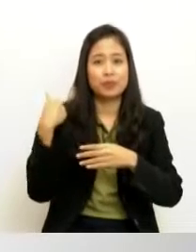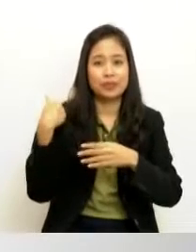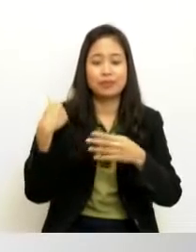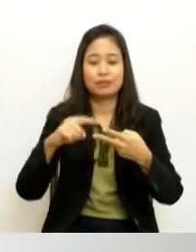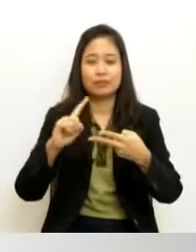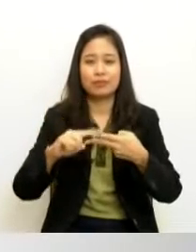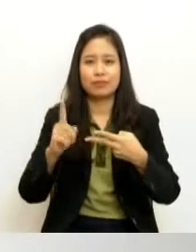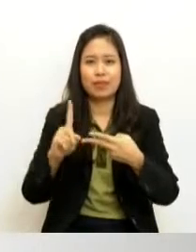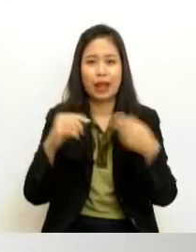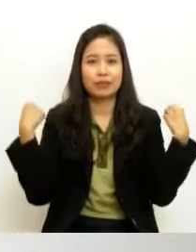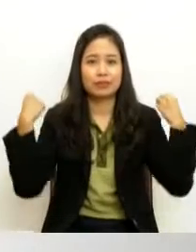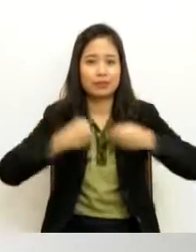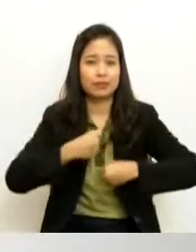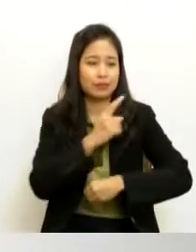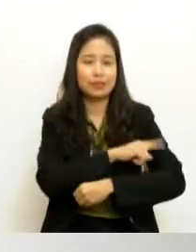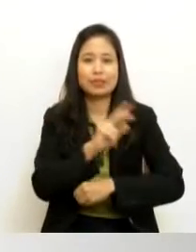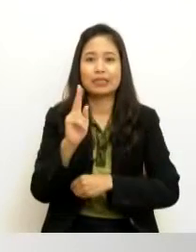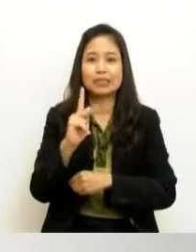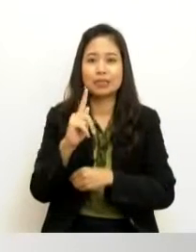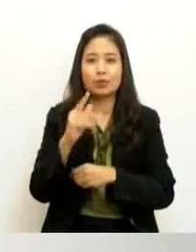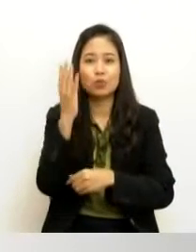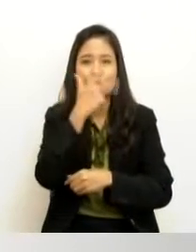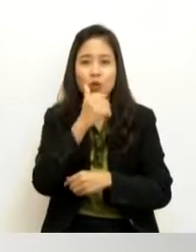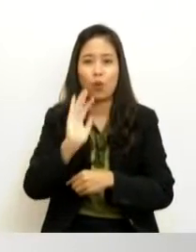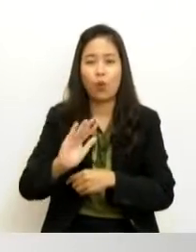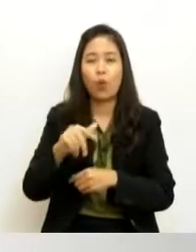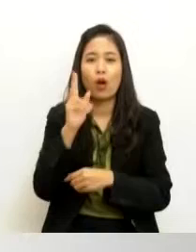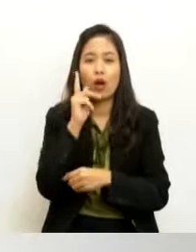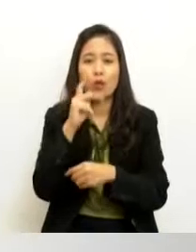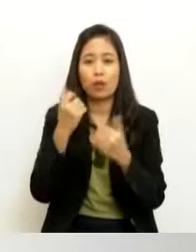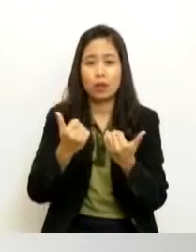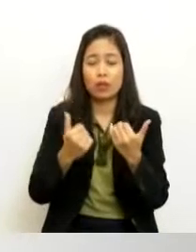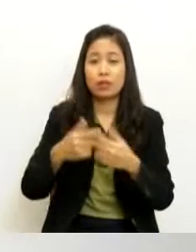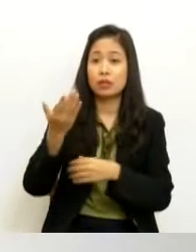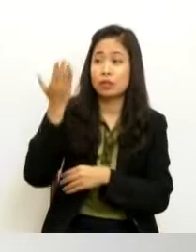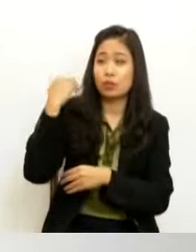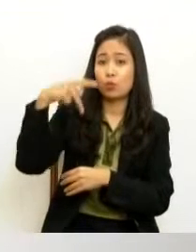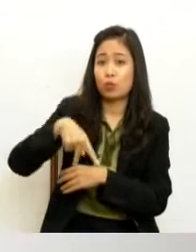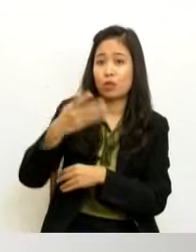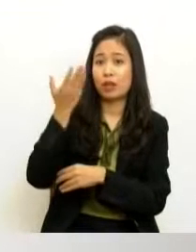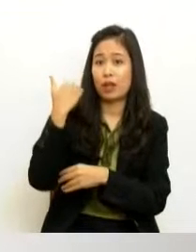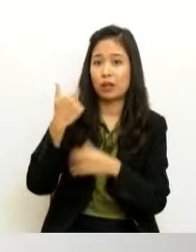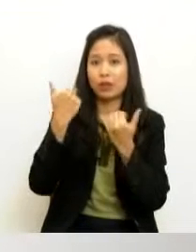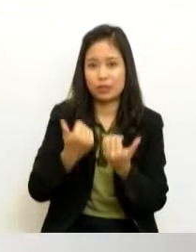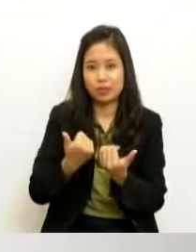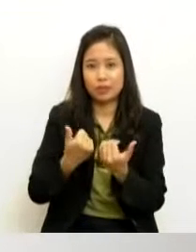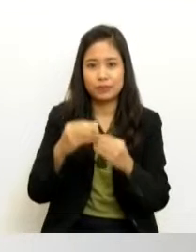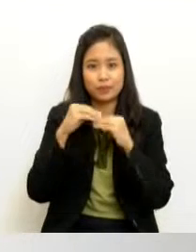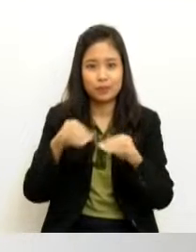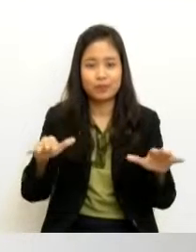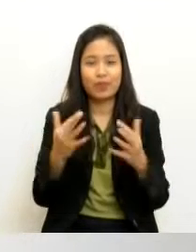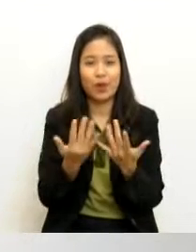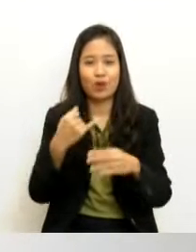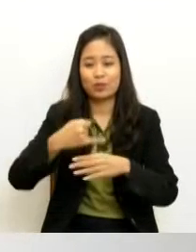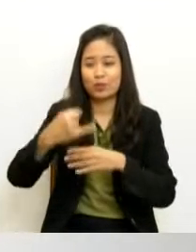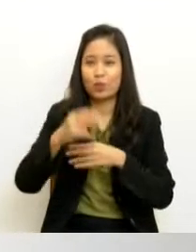รับเสื้อสวยๆของทางรายการนะคะสำหรับผู้โชคดีเมื่อสัปดาห์ที่แล้วค่ะเราจะประกาศรายชื่อให้ได้ทราบกันท้ายรายการผู้เช้